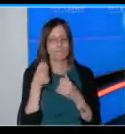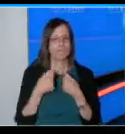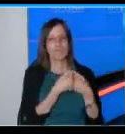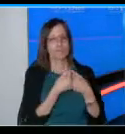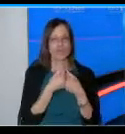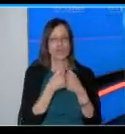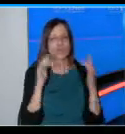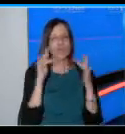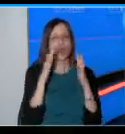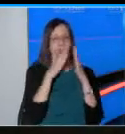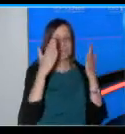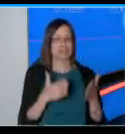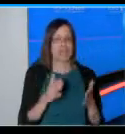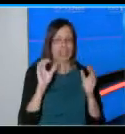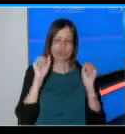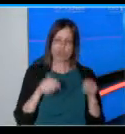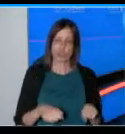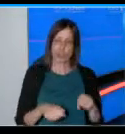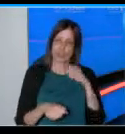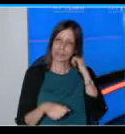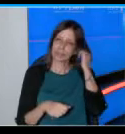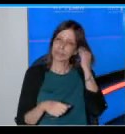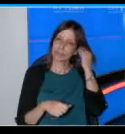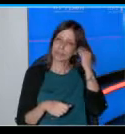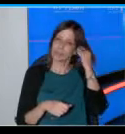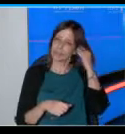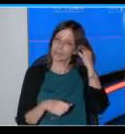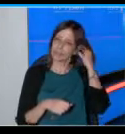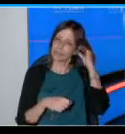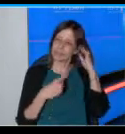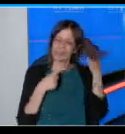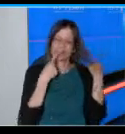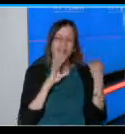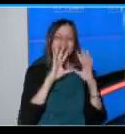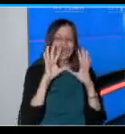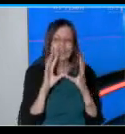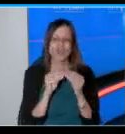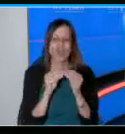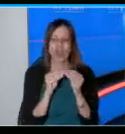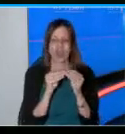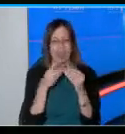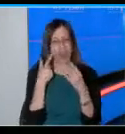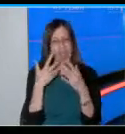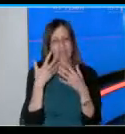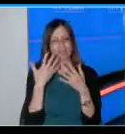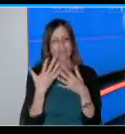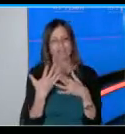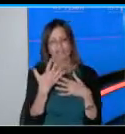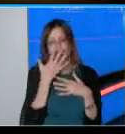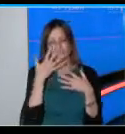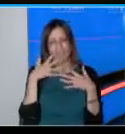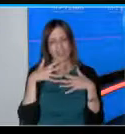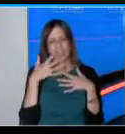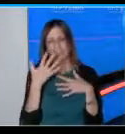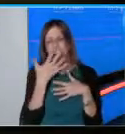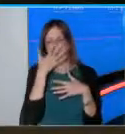התמודדות מול הממסד השלטוני, הבעת כל מה ש... את כל התסכול שלהם, ואני